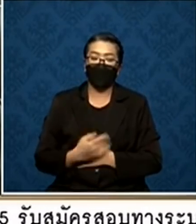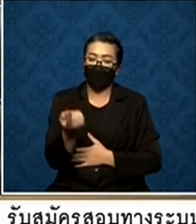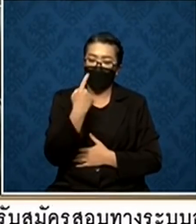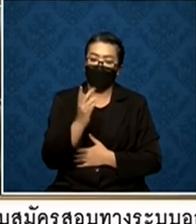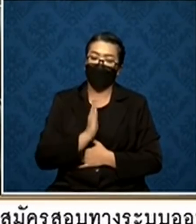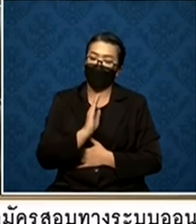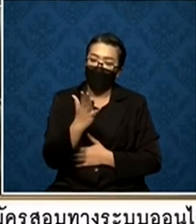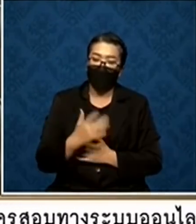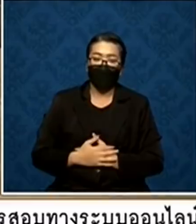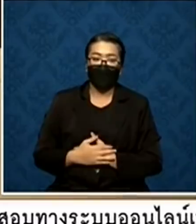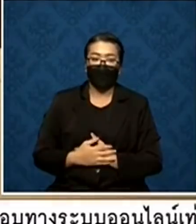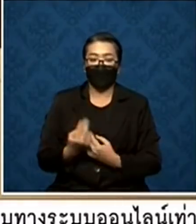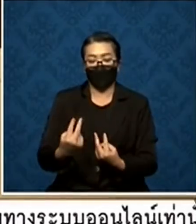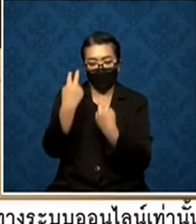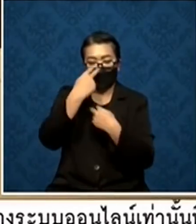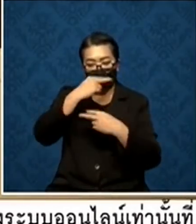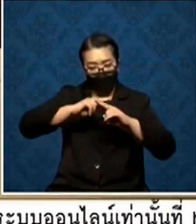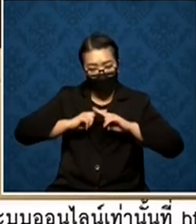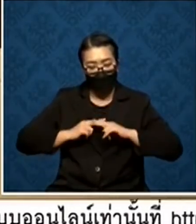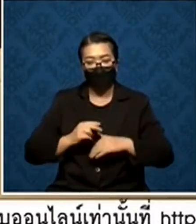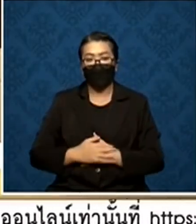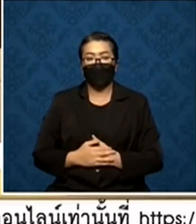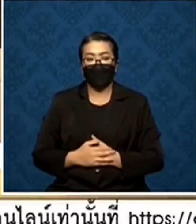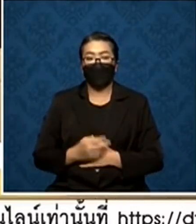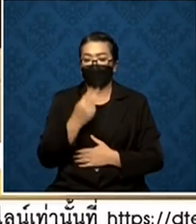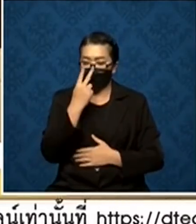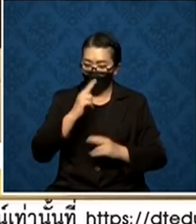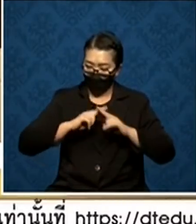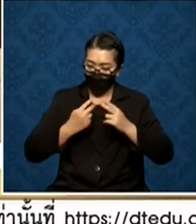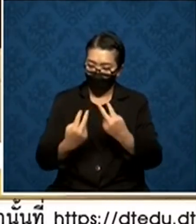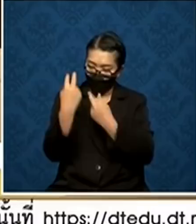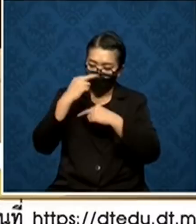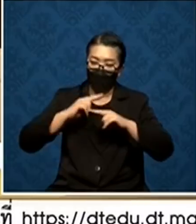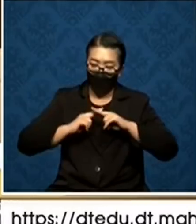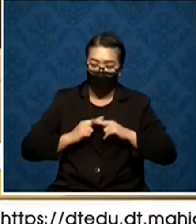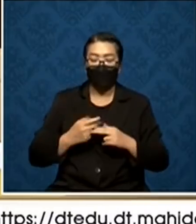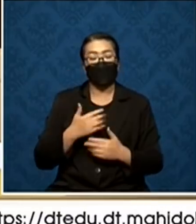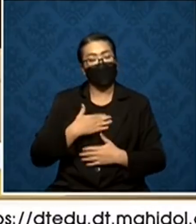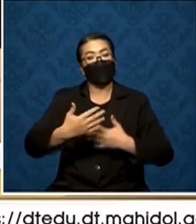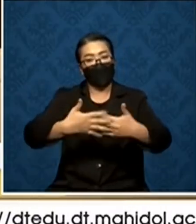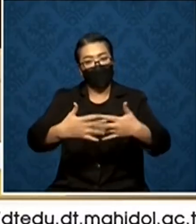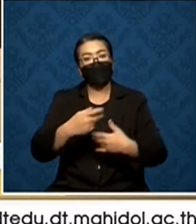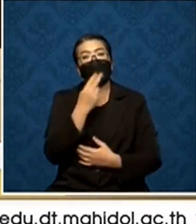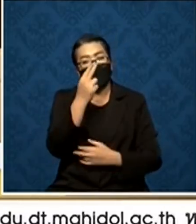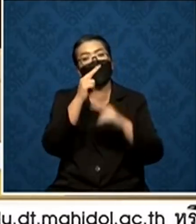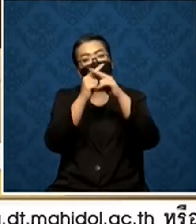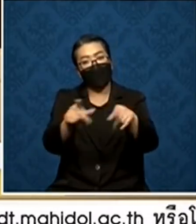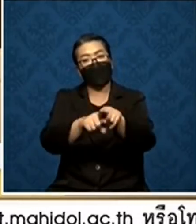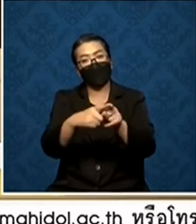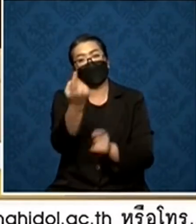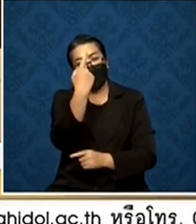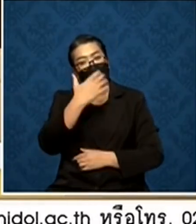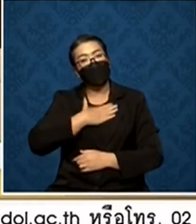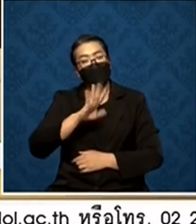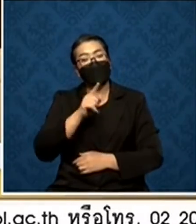แต่ว่าต้องย้อนกลับดูตัวเองนะครับ ไม่เป็นไรครับท่านประธาน ต้องย้อนกลับดูตัวเอง ไม่เป็นไรครับ เพราะประธานนี่ ต้องดูตัวเองด้วยท่านอย่ามาว่าผม